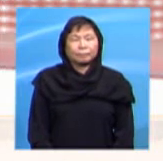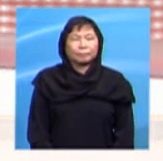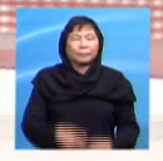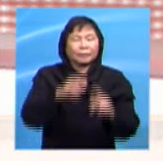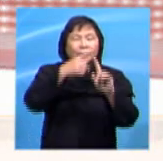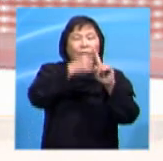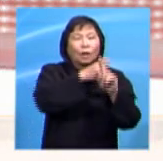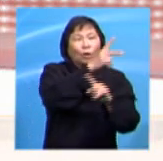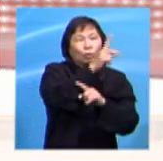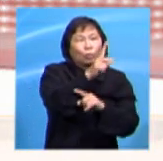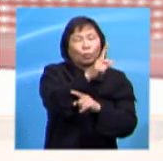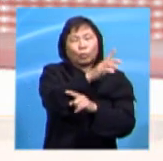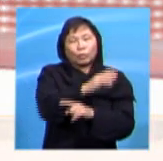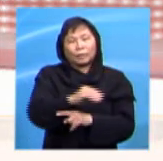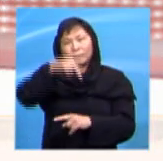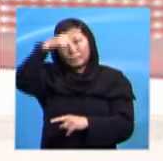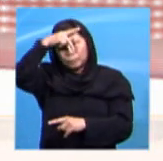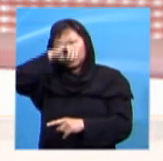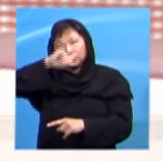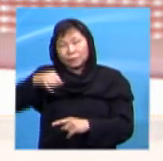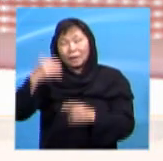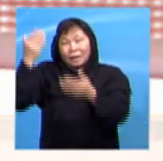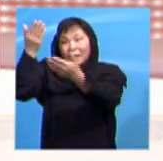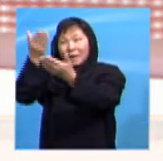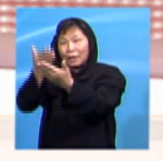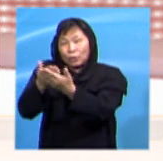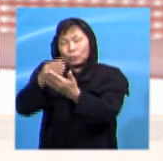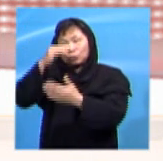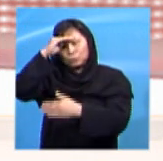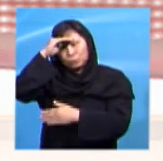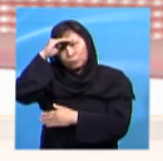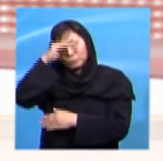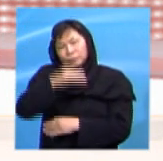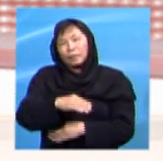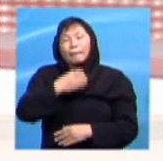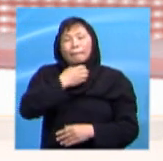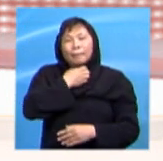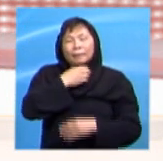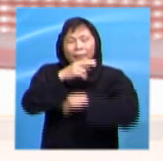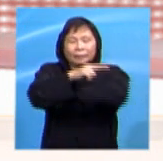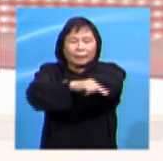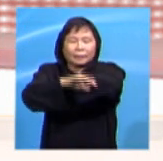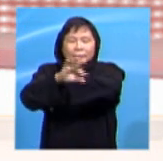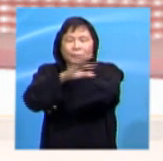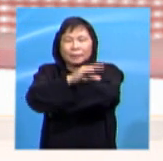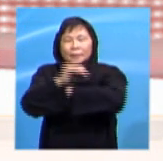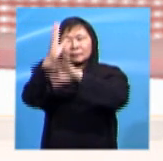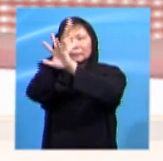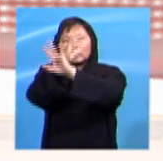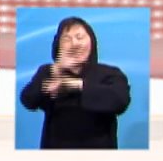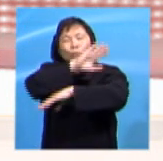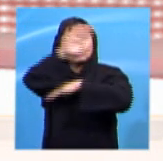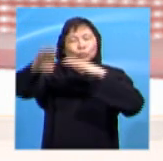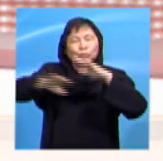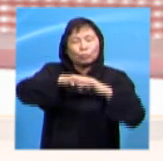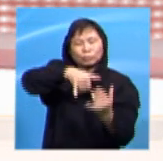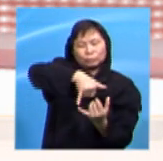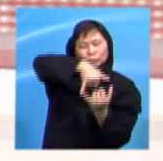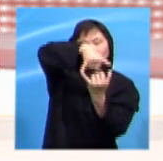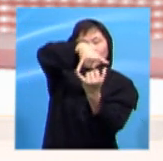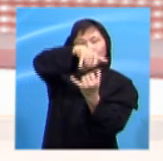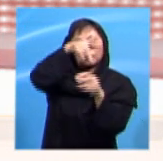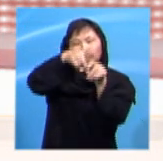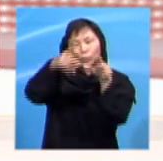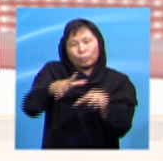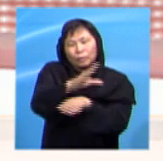dari Kuala Lumpur dan Putrajaya hingga di Johor perak negeri sembilan dan Sarawak kesemua jenazah penumpang dan